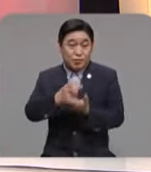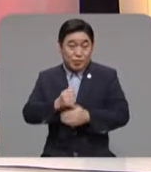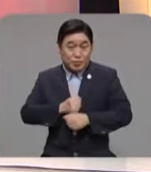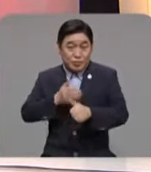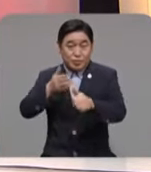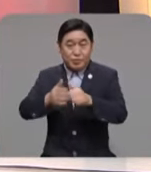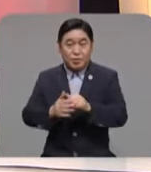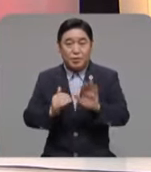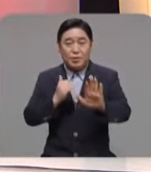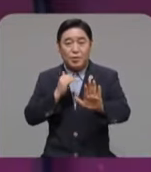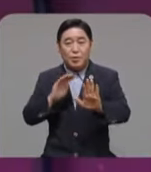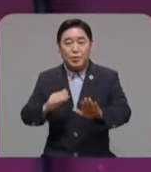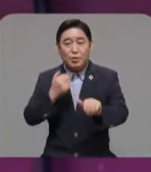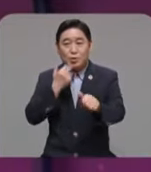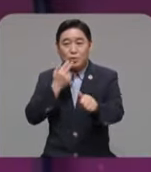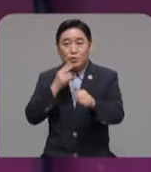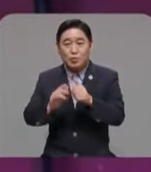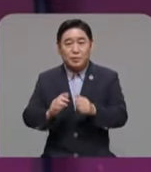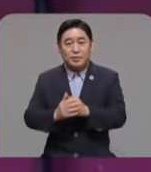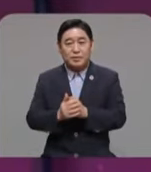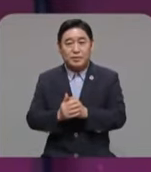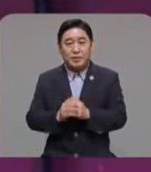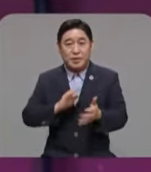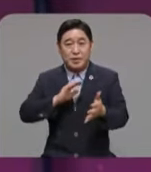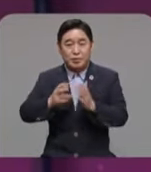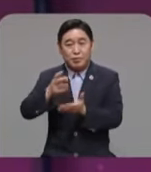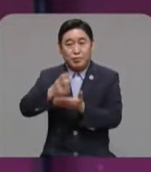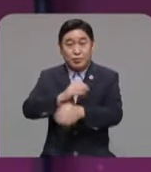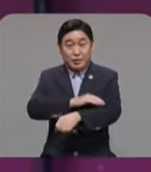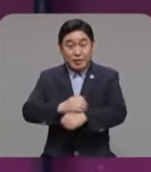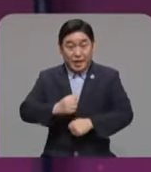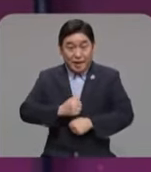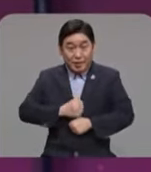네, 오늘 저 후보님들께서 워낙에 토론 규칙을 잘 지켜주셔가지고.